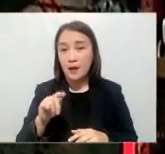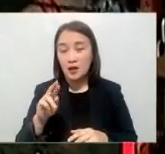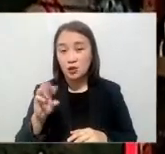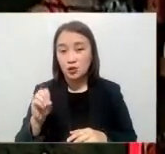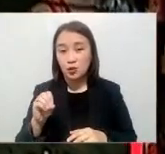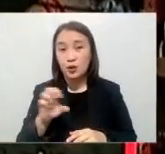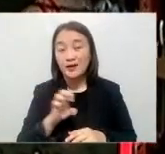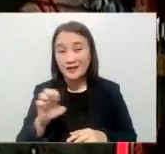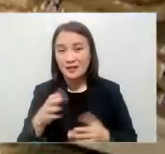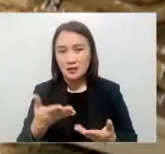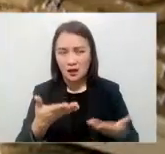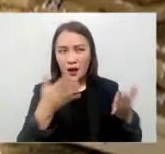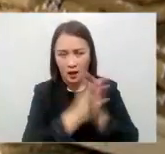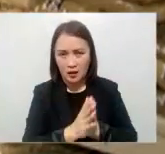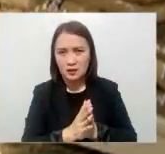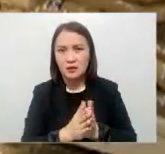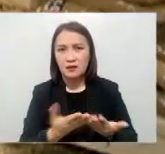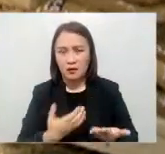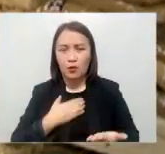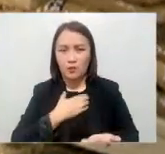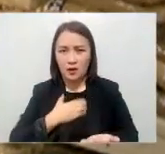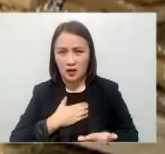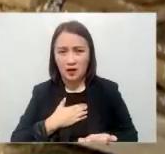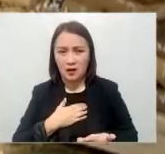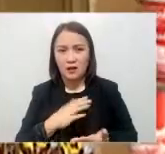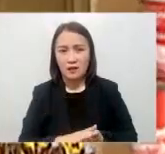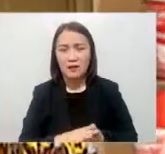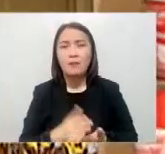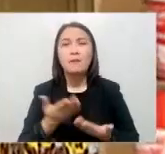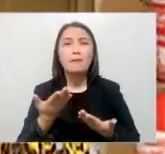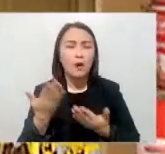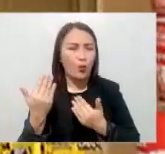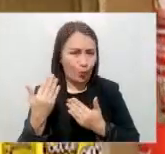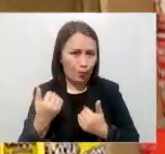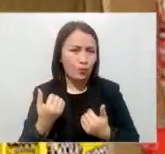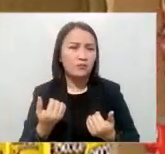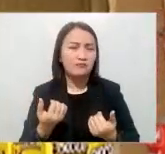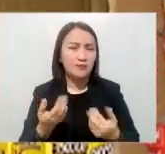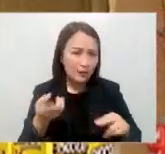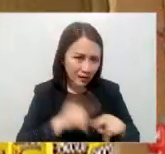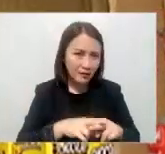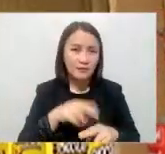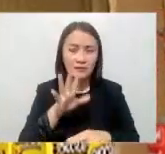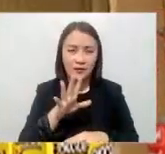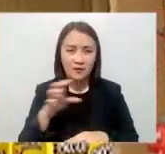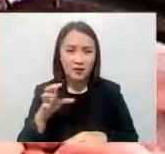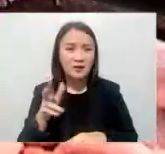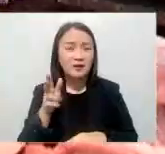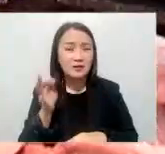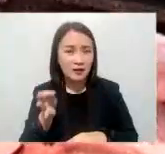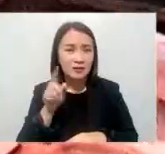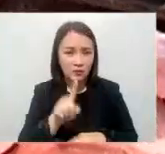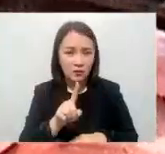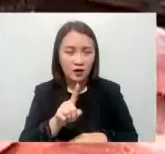petisyon sa Regional Wage Board. Ang nais nila, dagdagan sana ng 591 pesos ang kasalukuyang minimum daily wage.